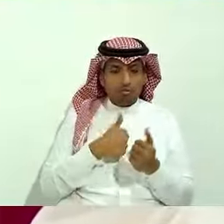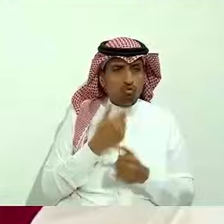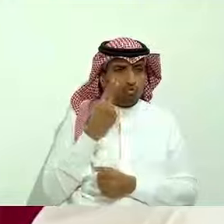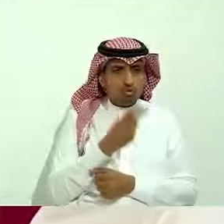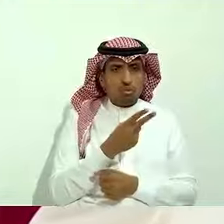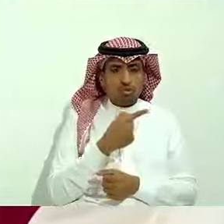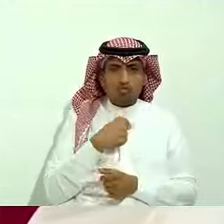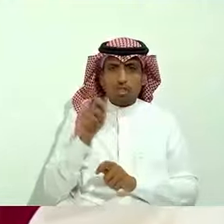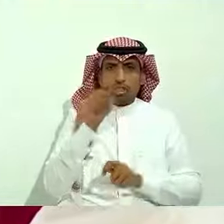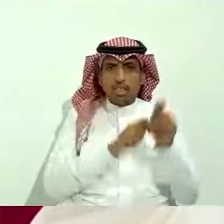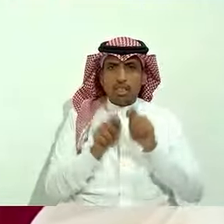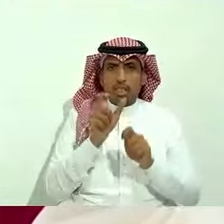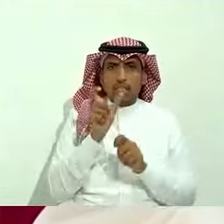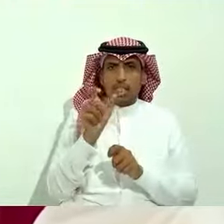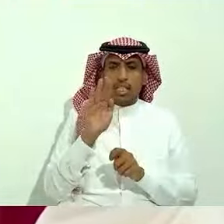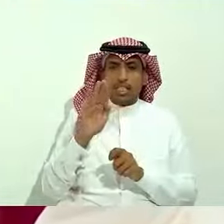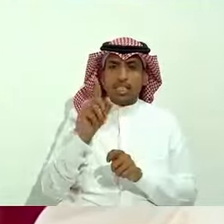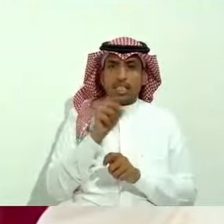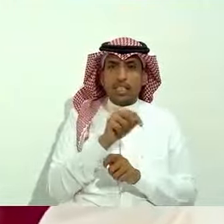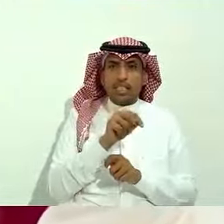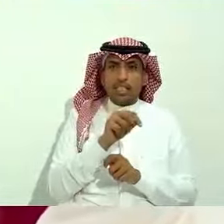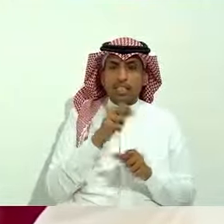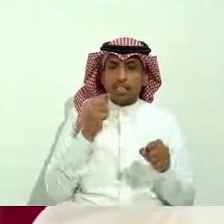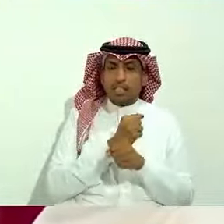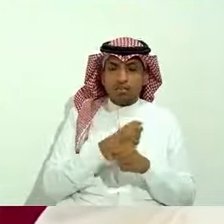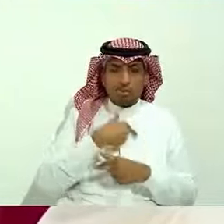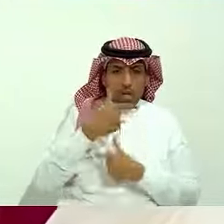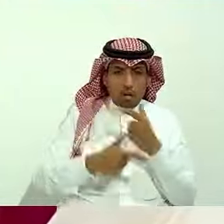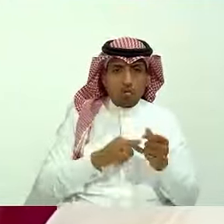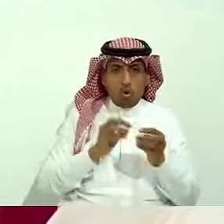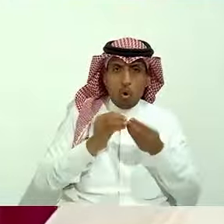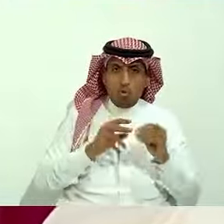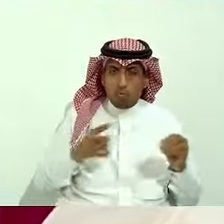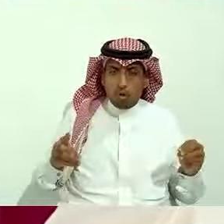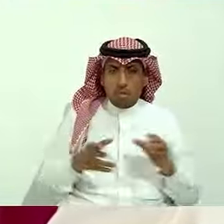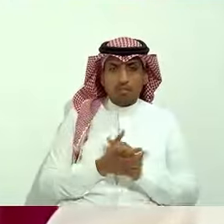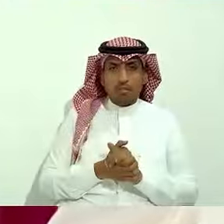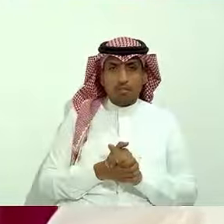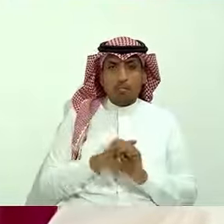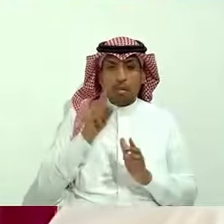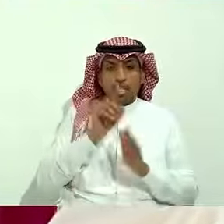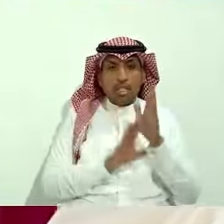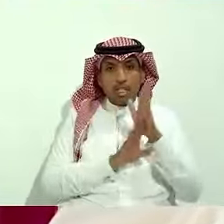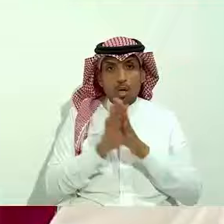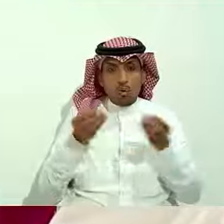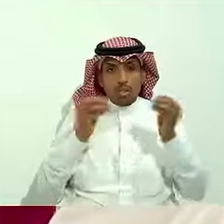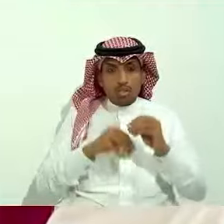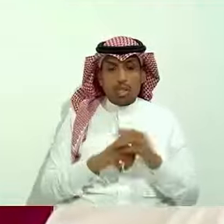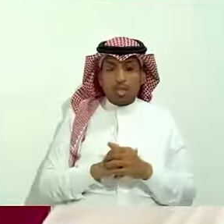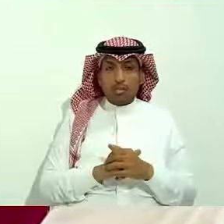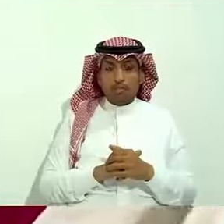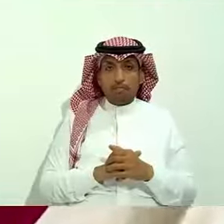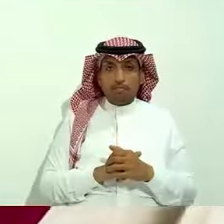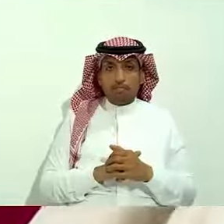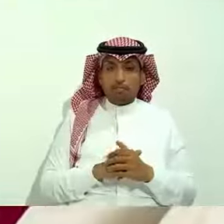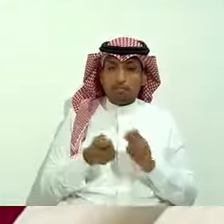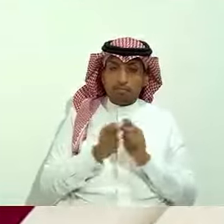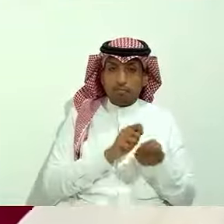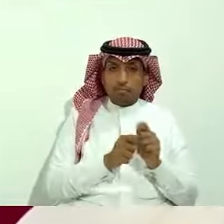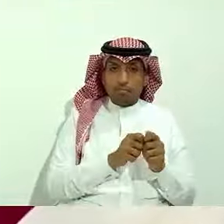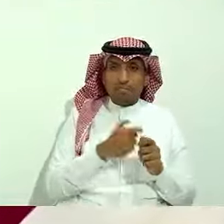أحب ديزاين حق عباية النسف، ألبس عباية النسف أسويها بألوان مختلفة بس يعني أطورها شوي، أسويها بألوان باستيل أغيرها، اللي هي